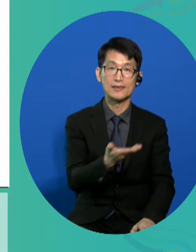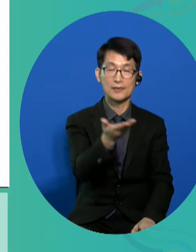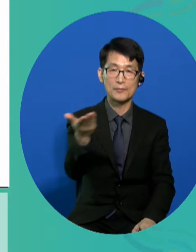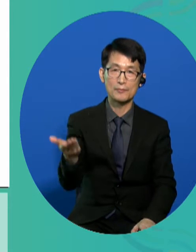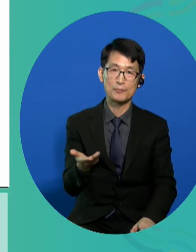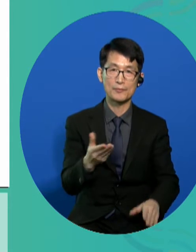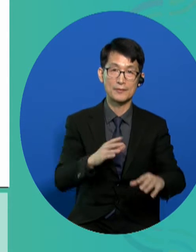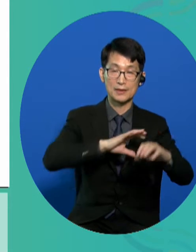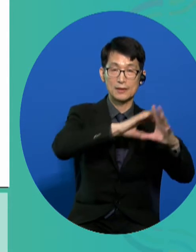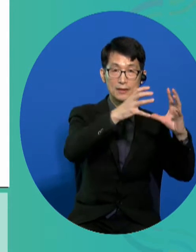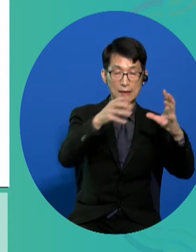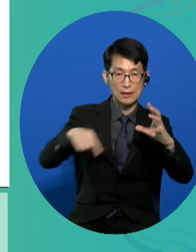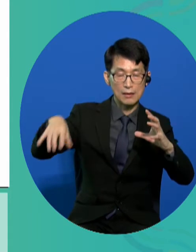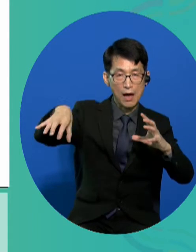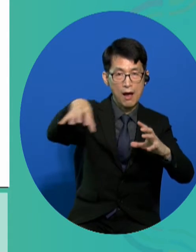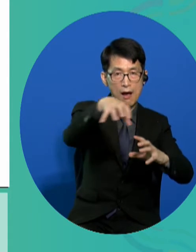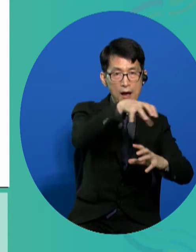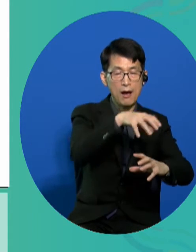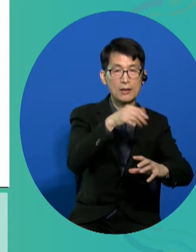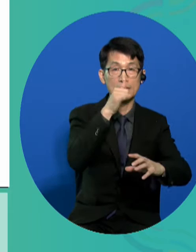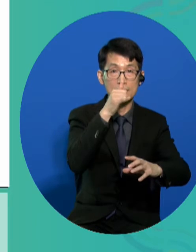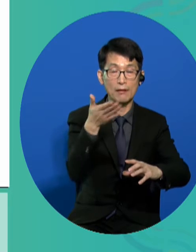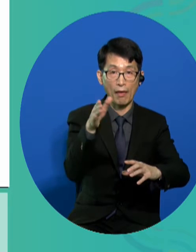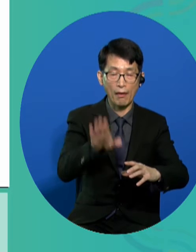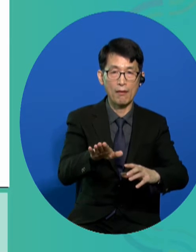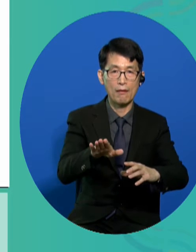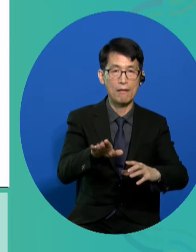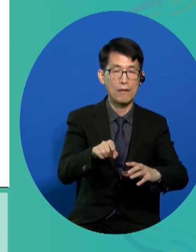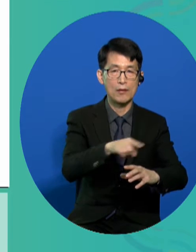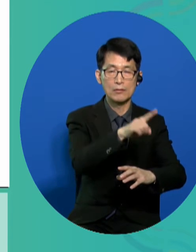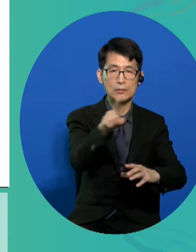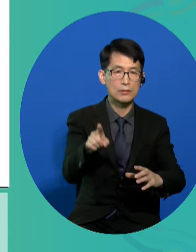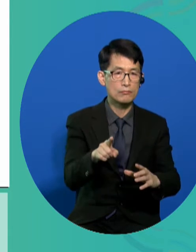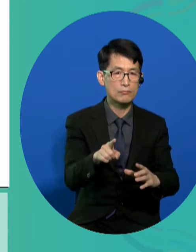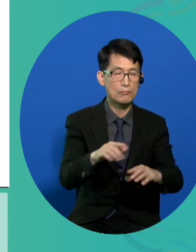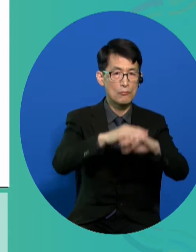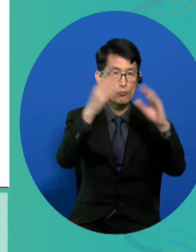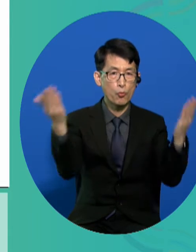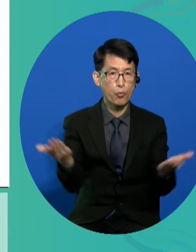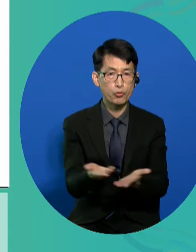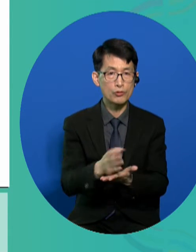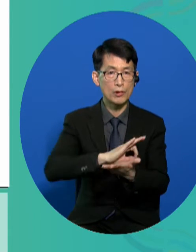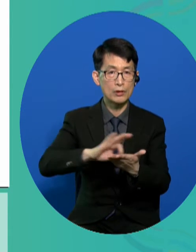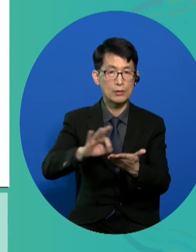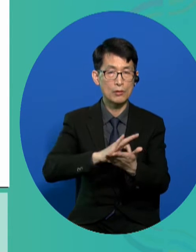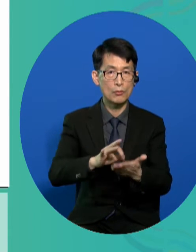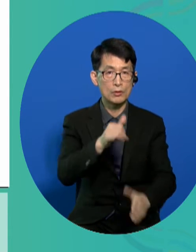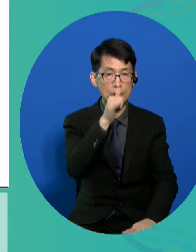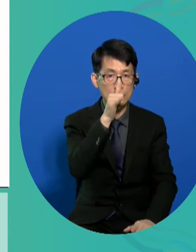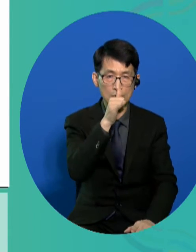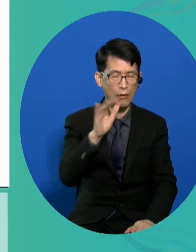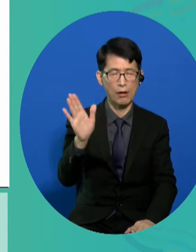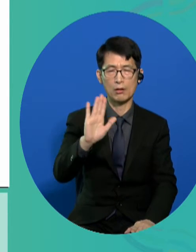일어나고 있지만은 이러한 디지털 전환이 모든 사람이 누리고 있는 것을 아니라는 점도 우리가 알고